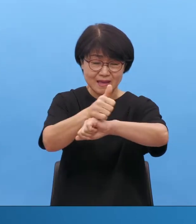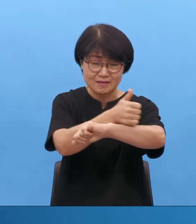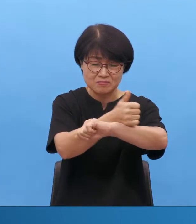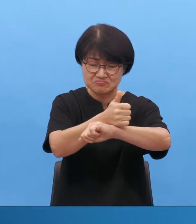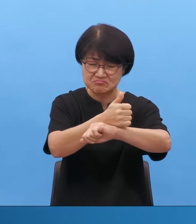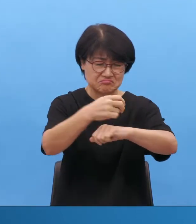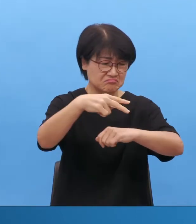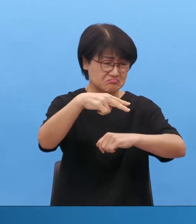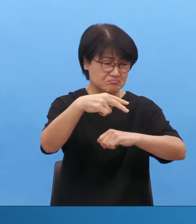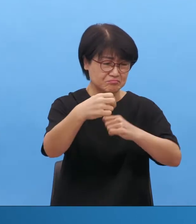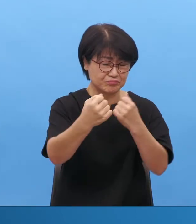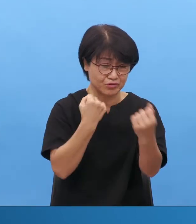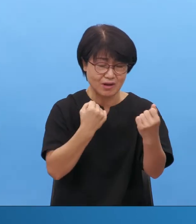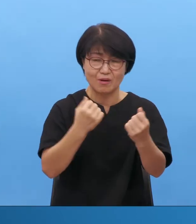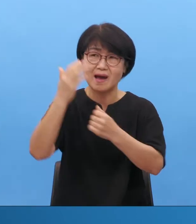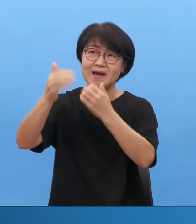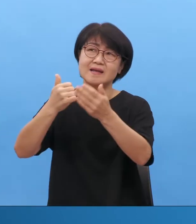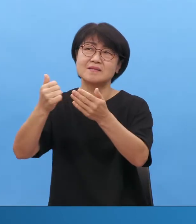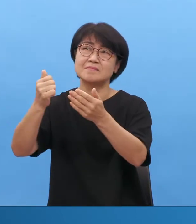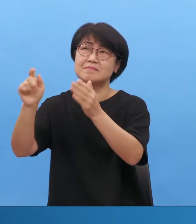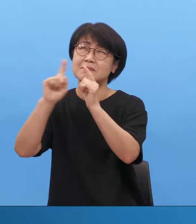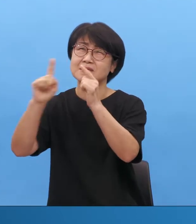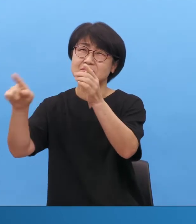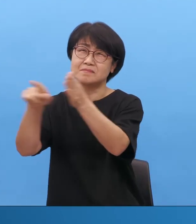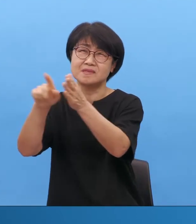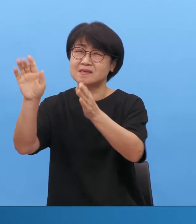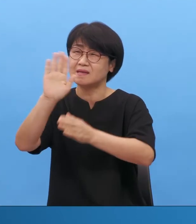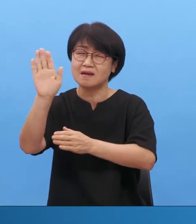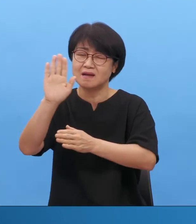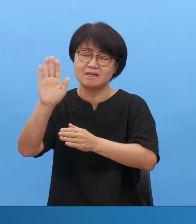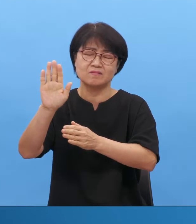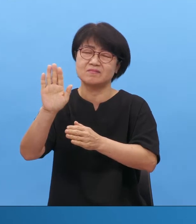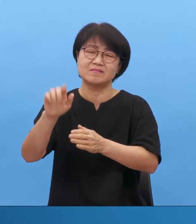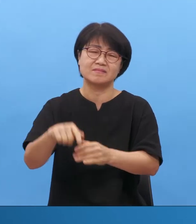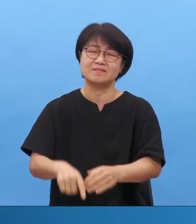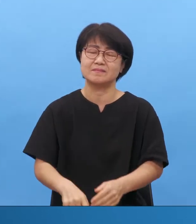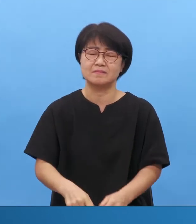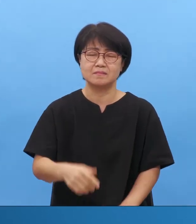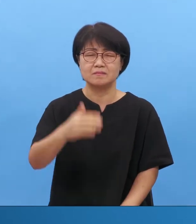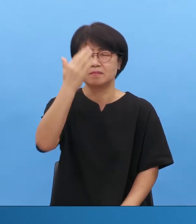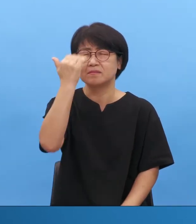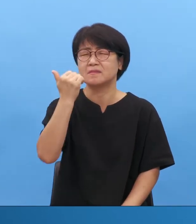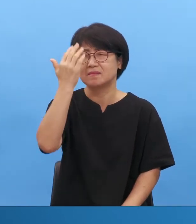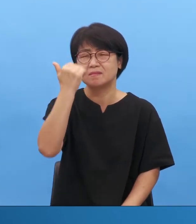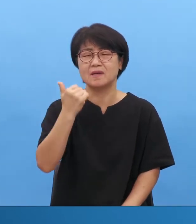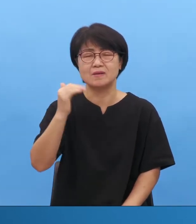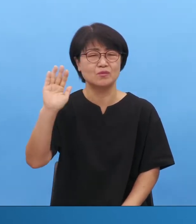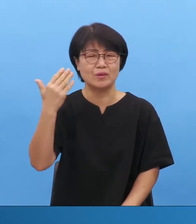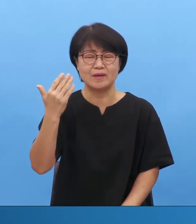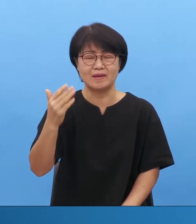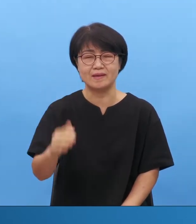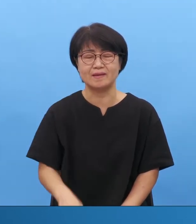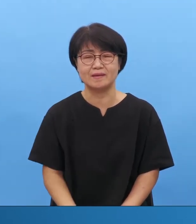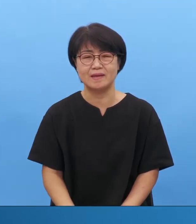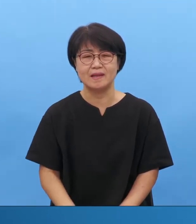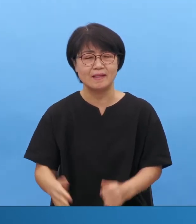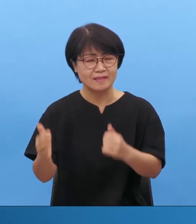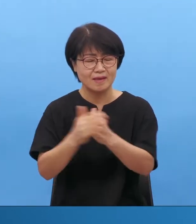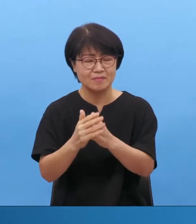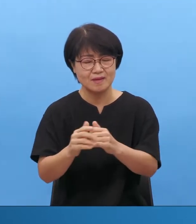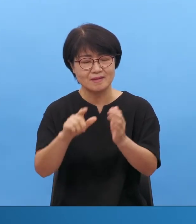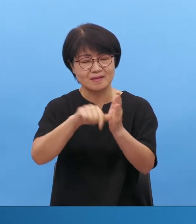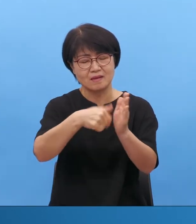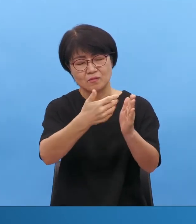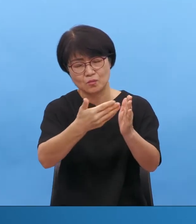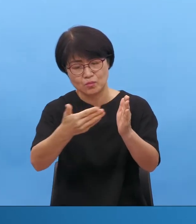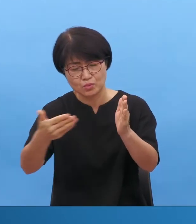do not believe in the words of God, they cannot enjoy or really believe in 그러니까 this. 나도 모르게 시간 지나면 영적 힘이 하나도 없어요. Unbeknownst to